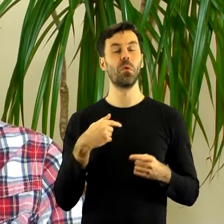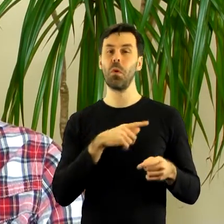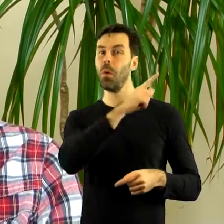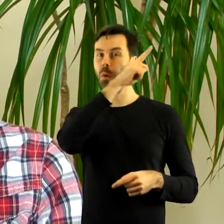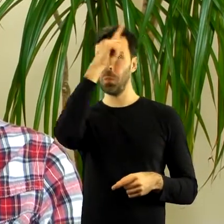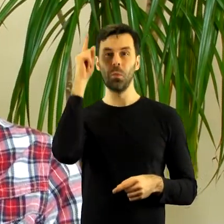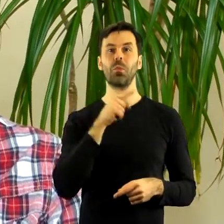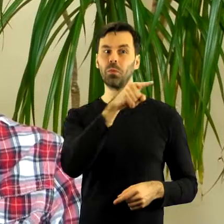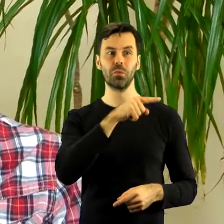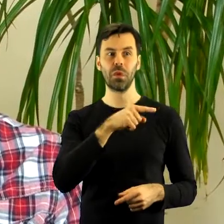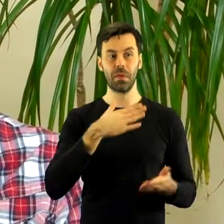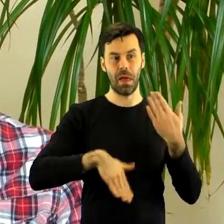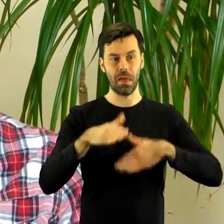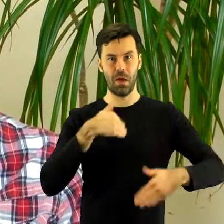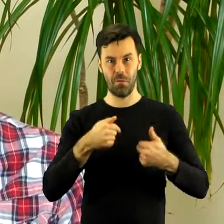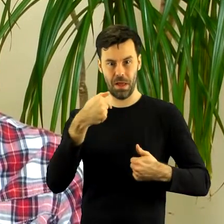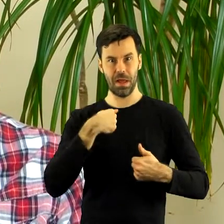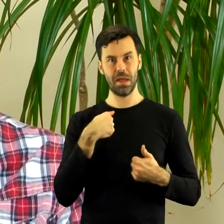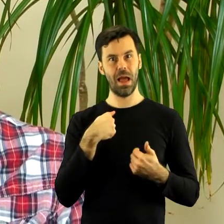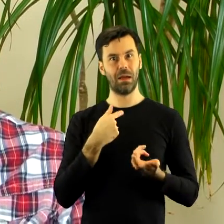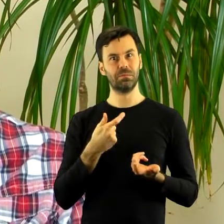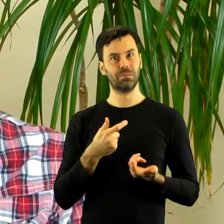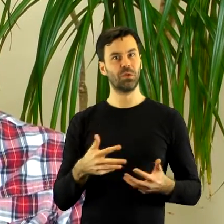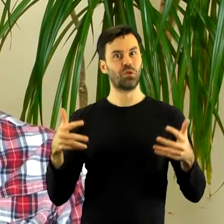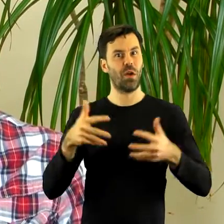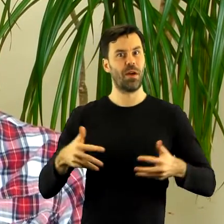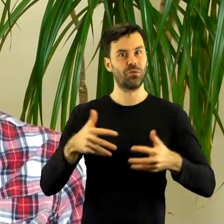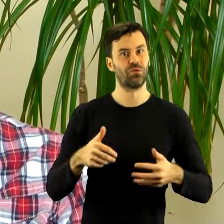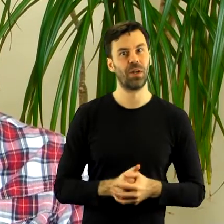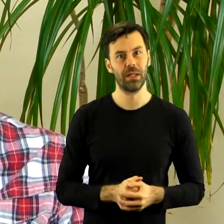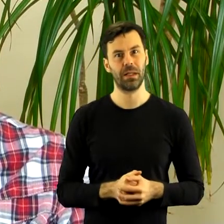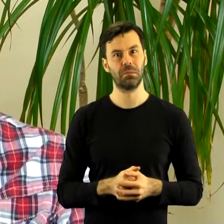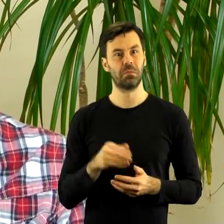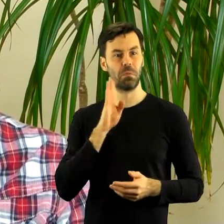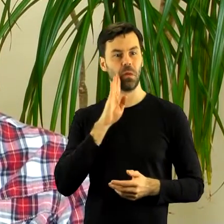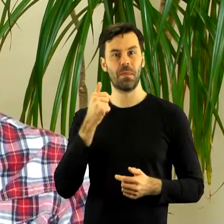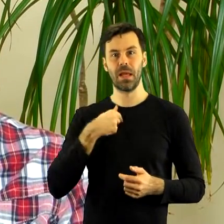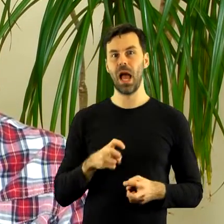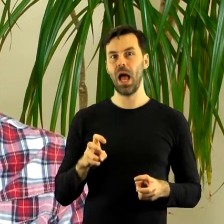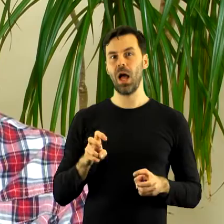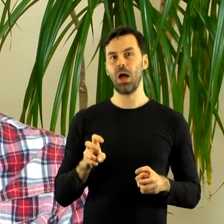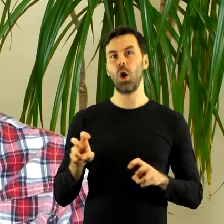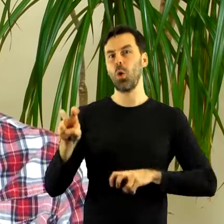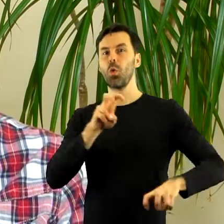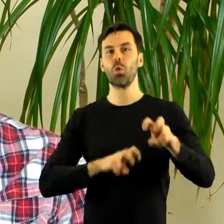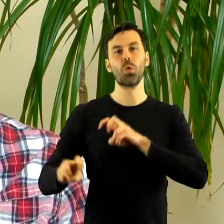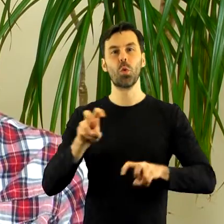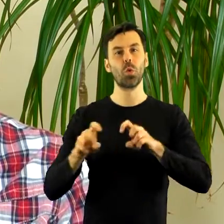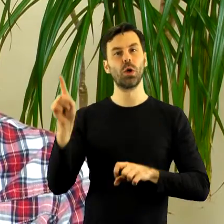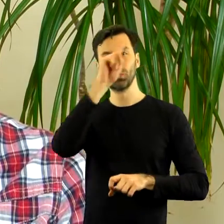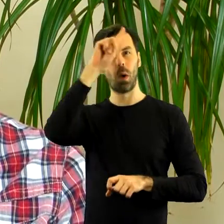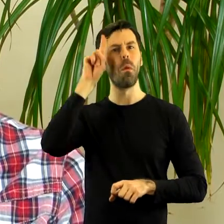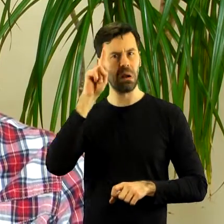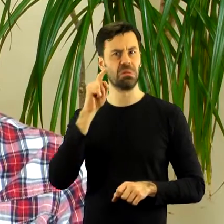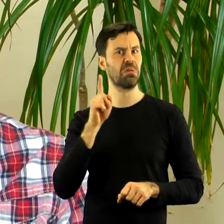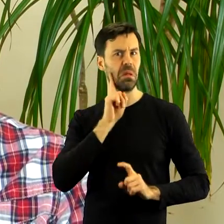bardzo dobrą reakcją mieszkańców. Odebrali nas jako rzeczywiście taki ruch społeczny, oddolny